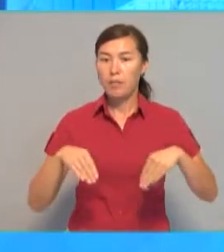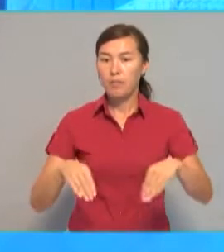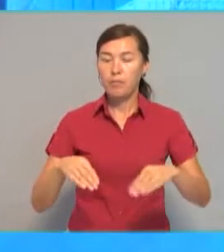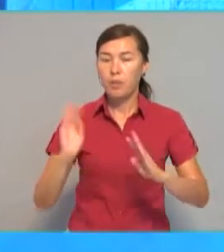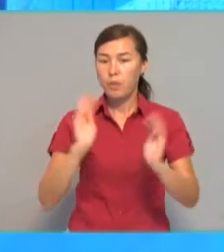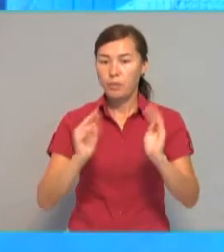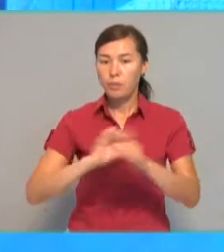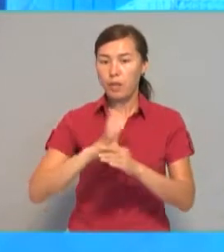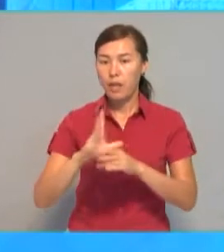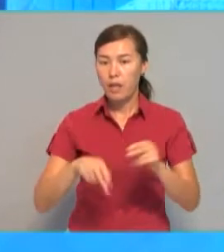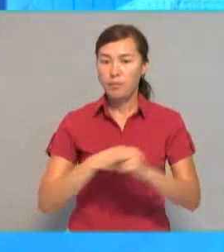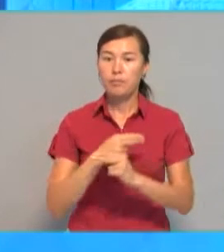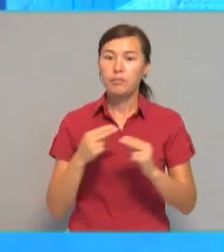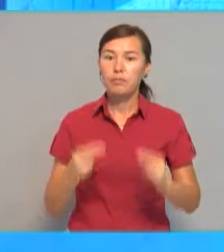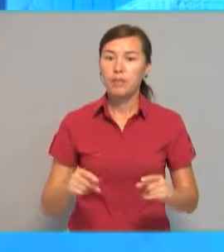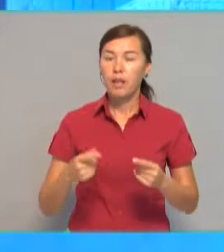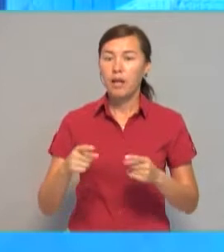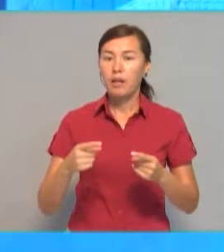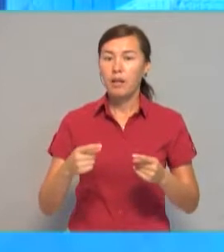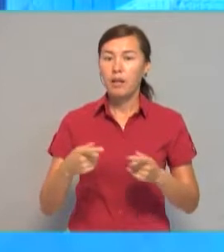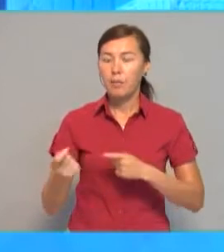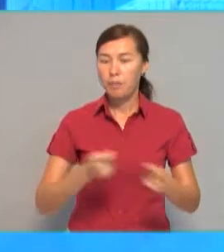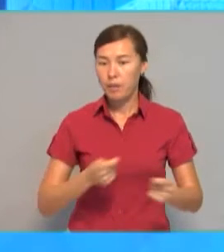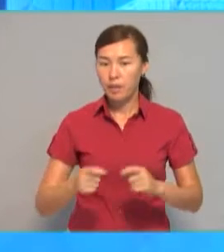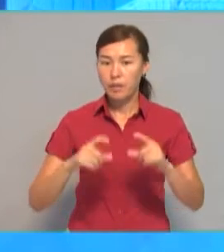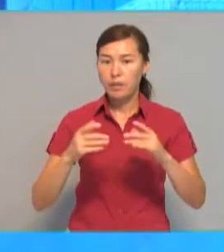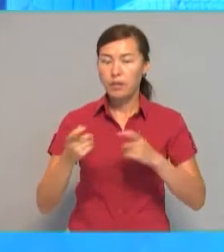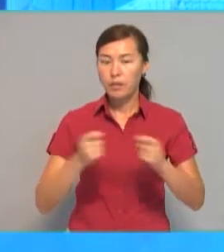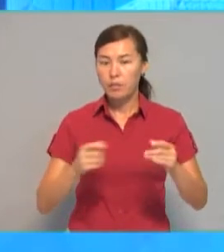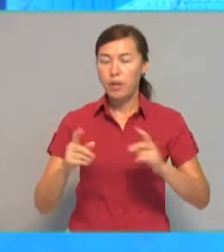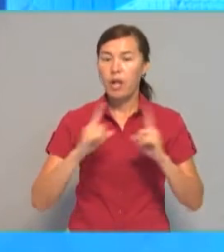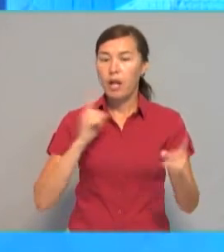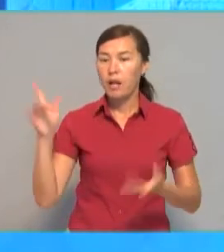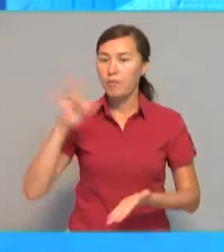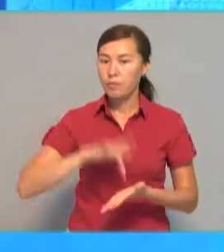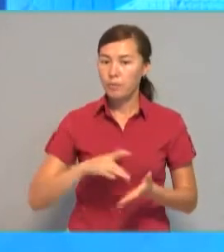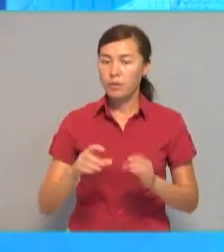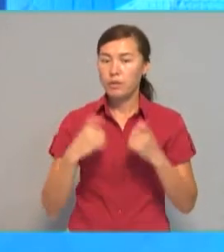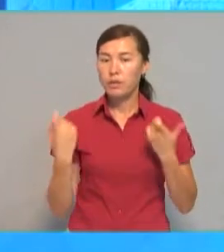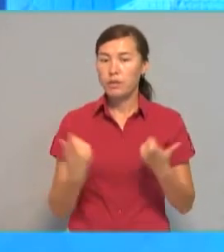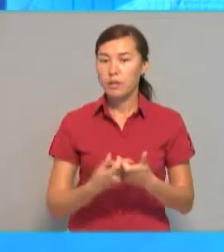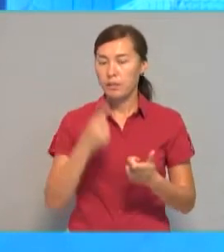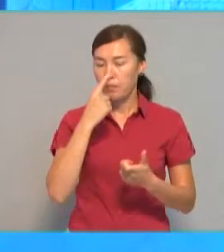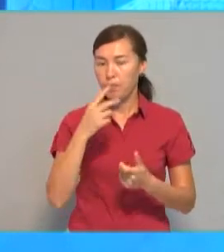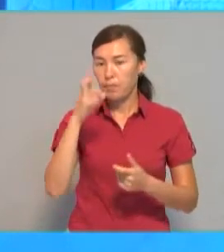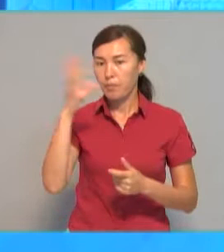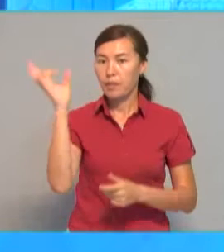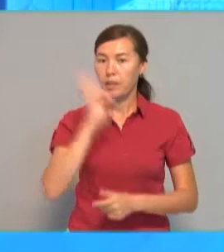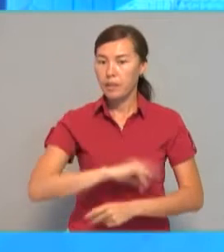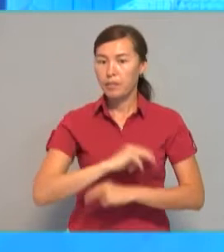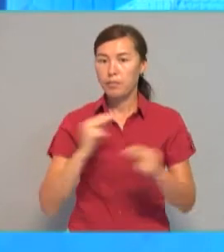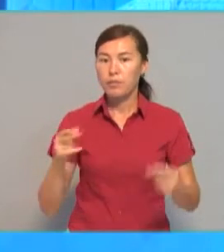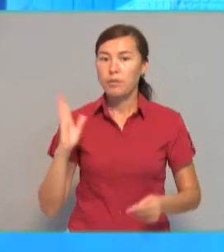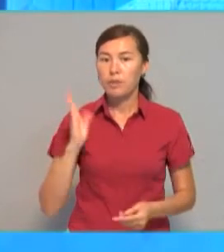іші жиһазбен жабдықталып жатыр. Басқармалар мен департаменттер, конгресс орталығы, стадион жақында ел игілігіне беріледі